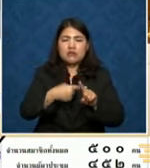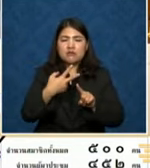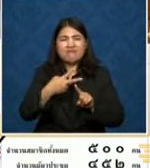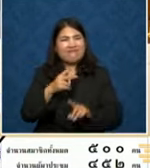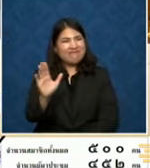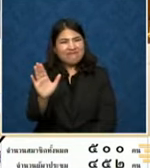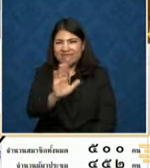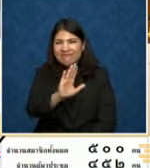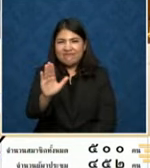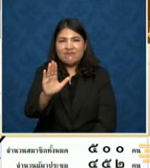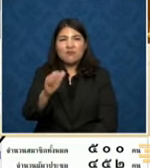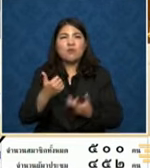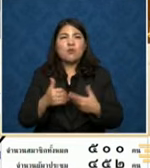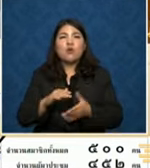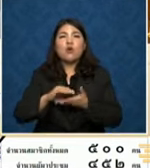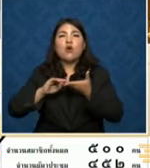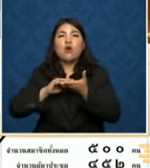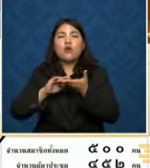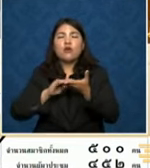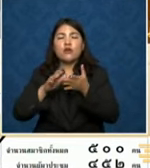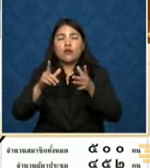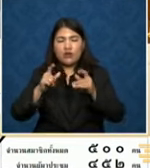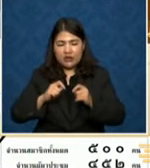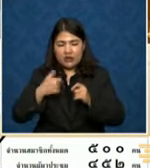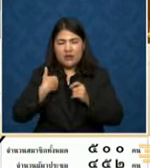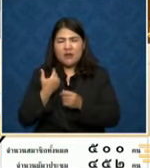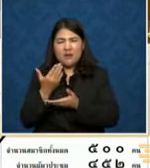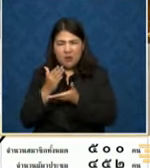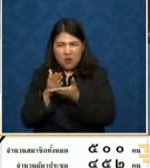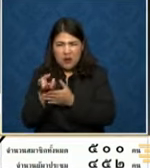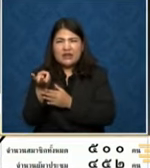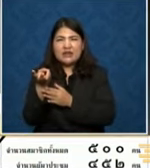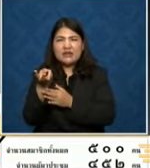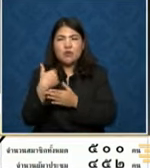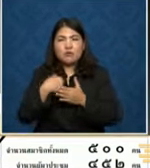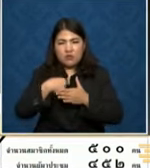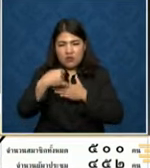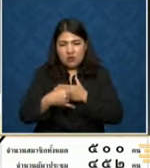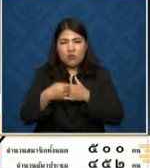มขออภัยท่านผู้อภิปรายรายต่อไปแป๊บเดียวครับผมก็จะจบแล้วครับ